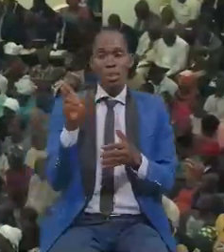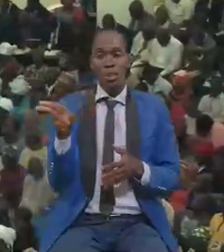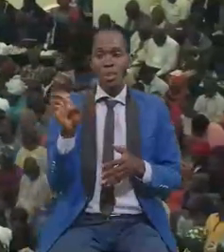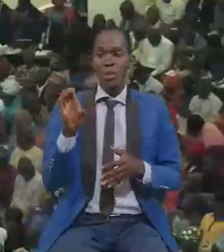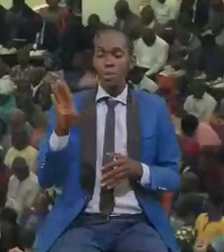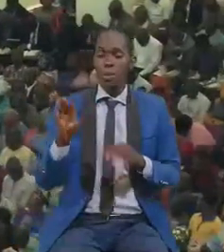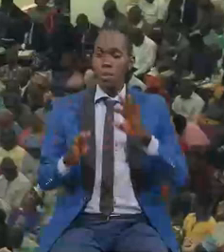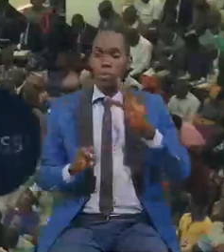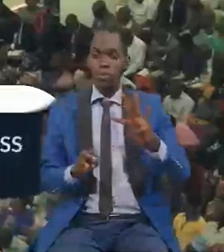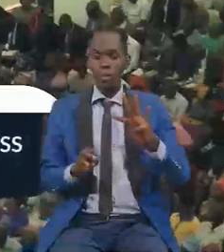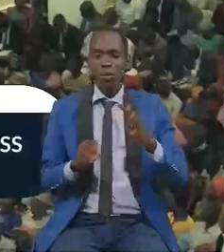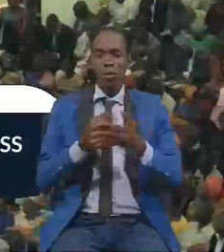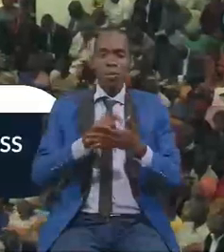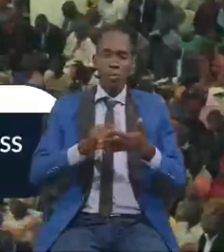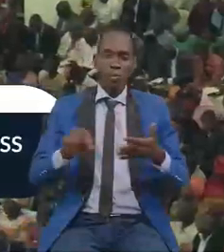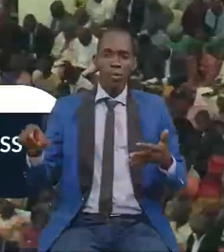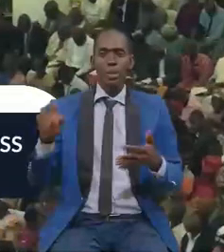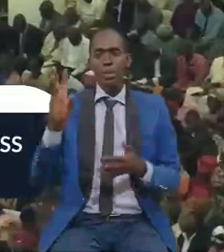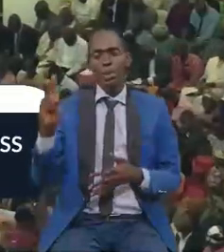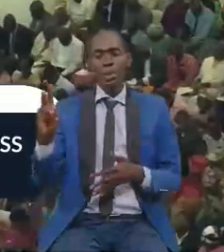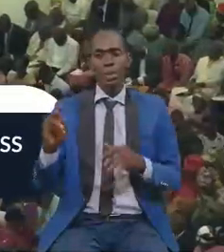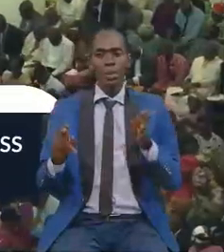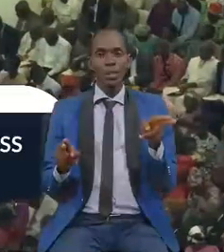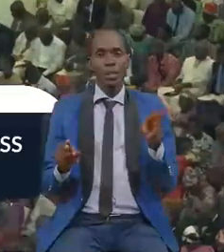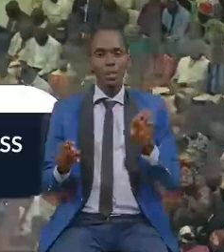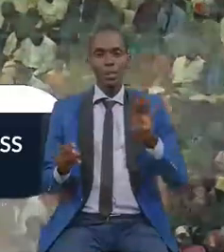Hébreux chapitre 4, le verset 16.